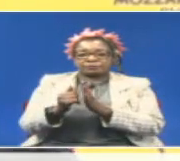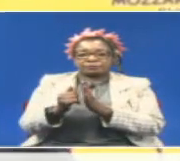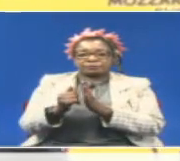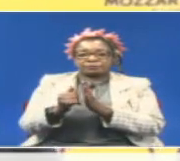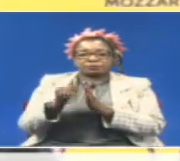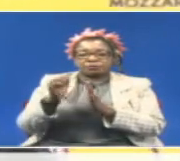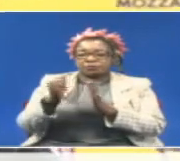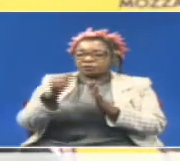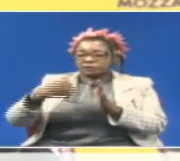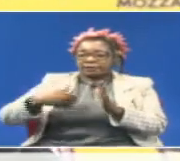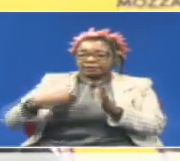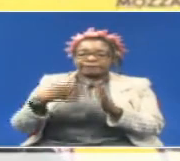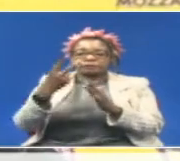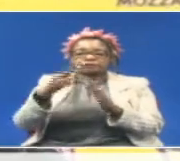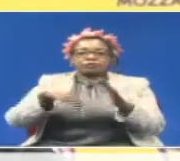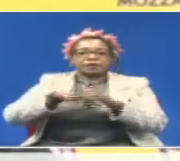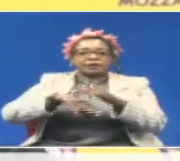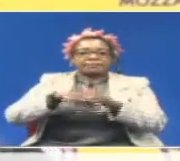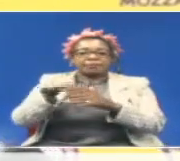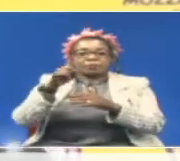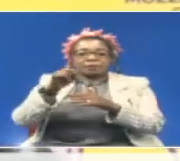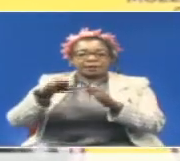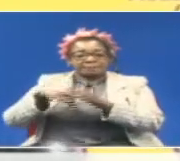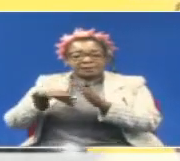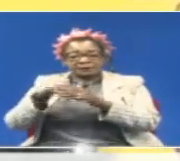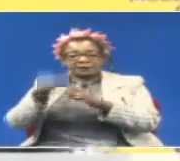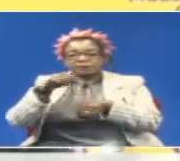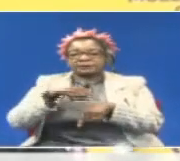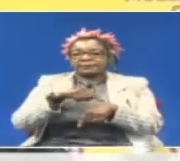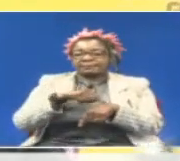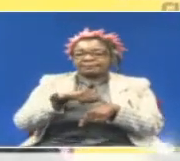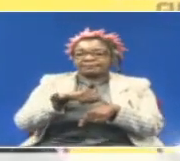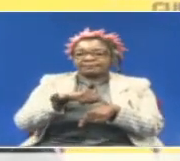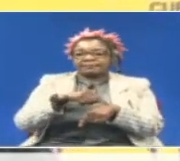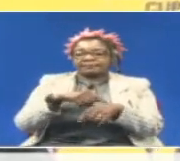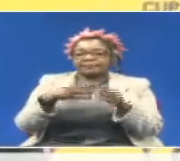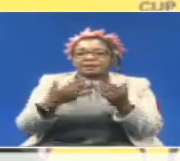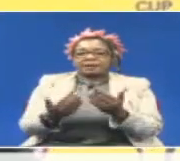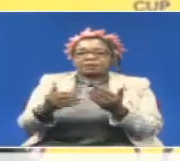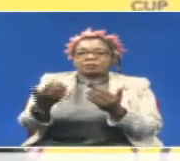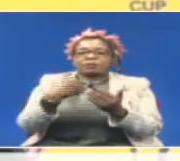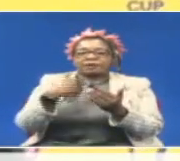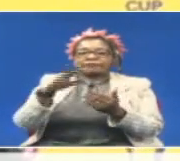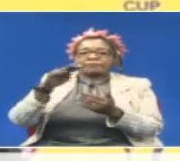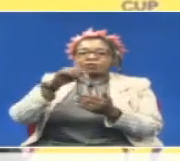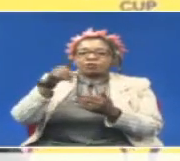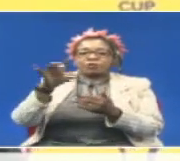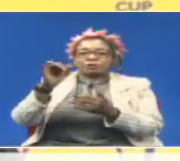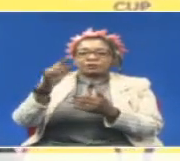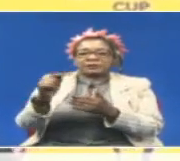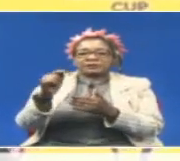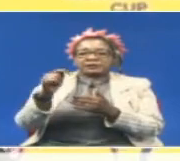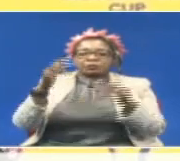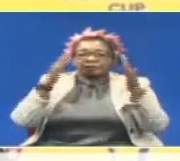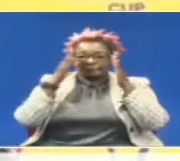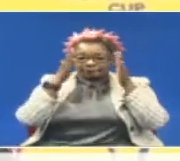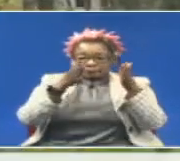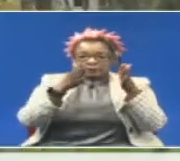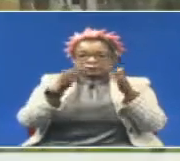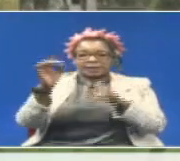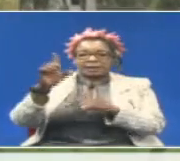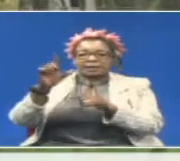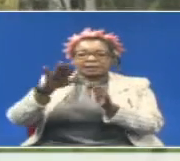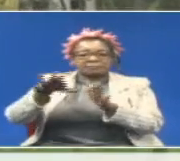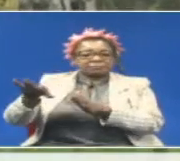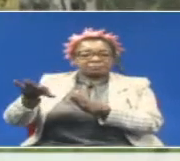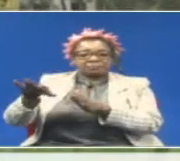two games at a go. It's one match at one time. Like now we have for Mozart. That's our focus is. The league now is